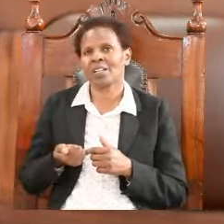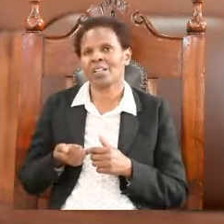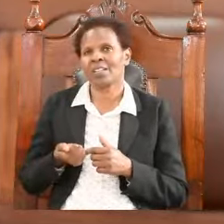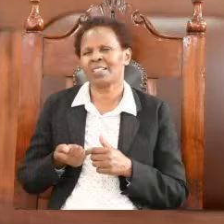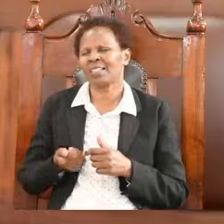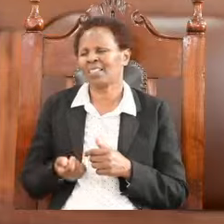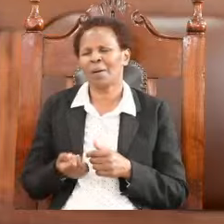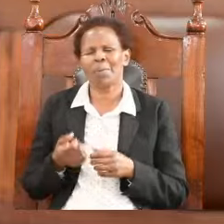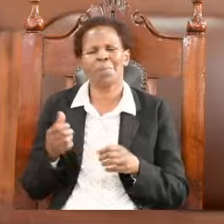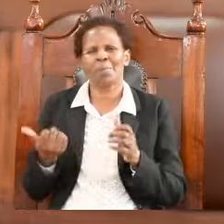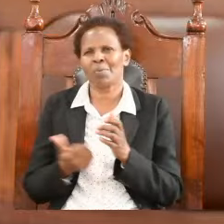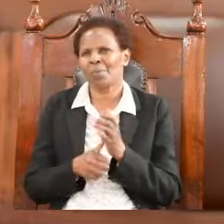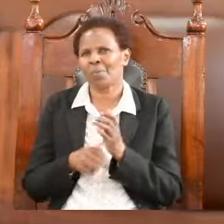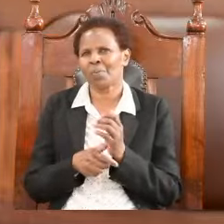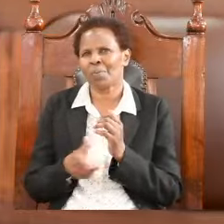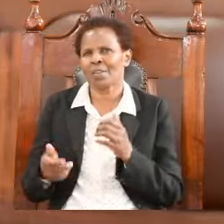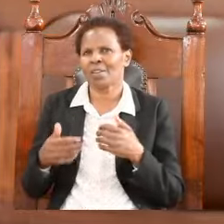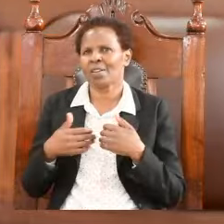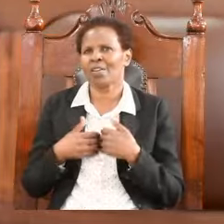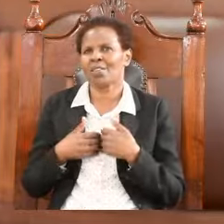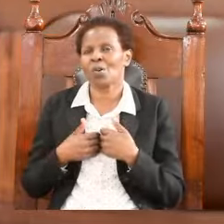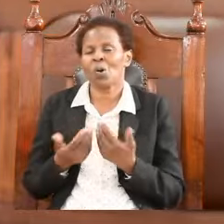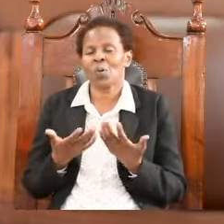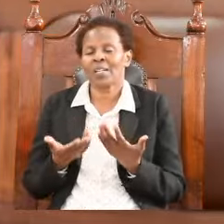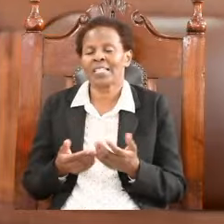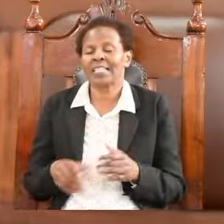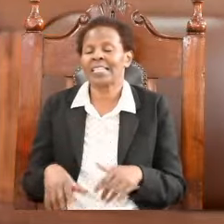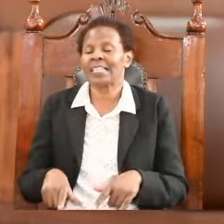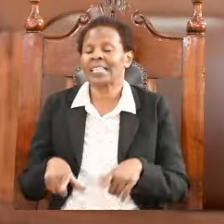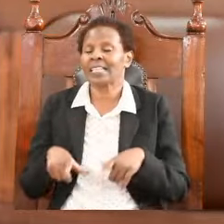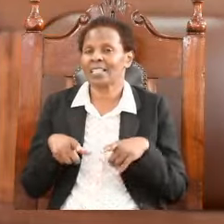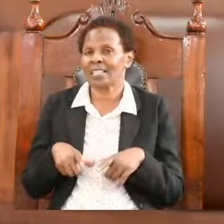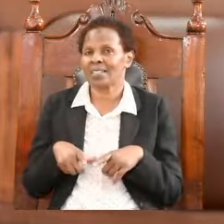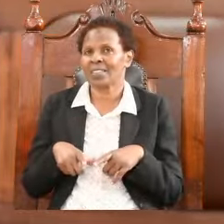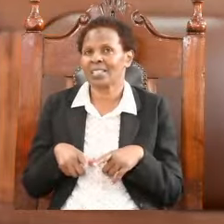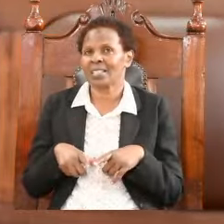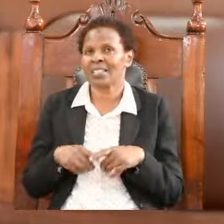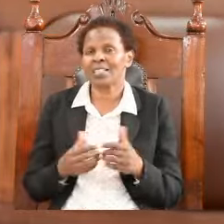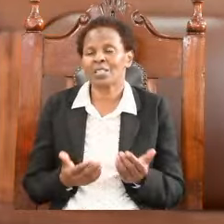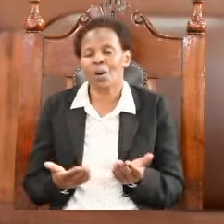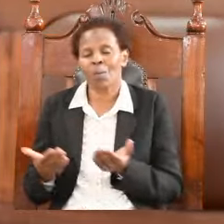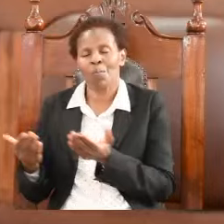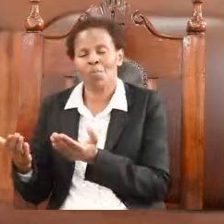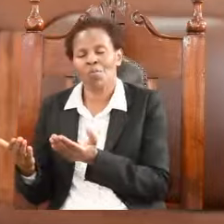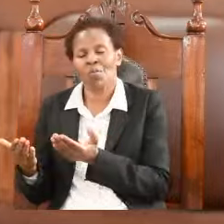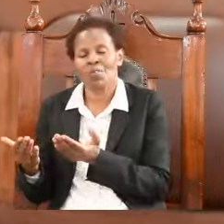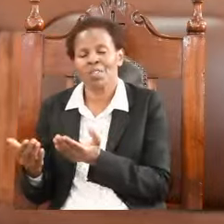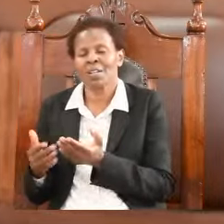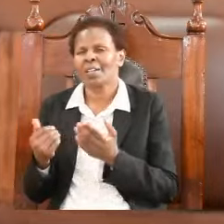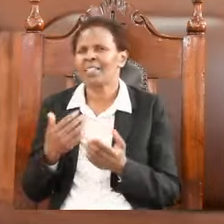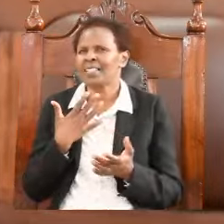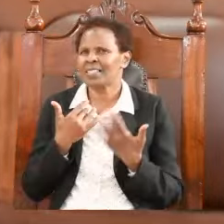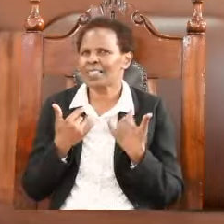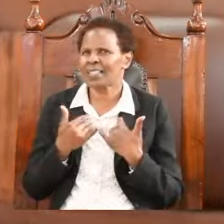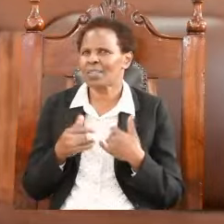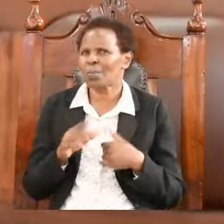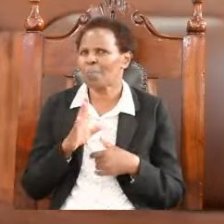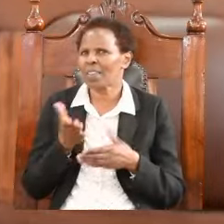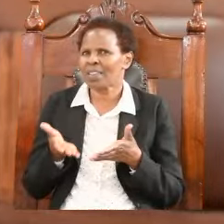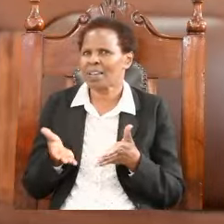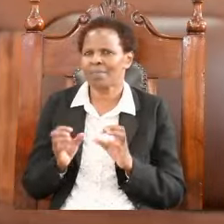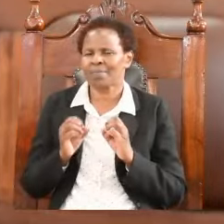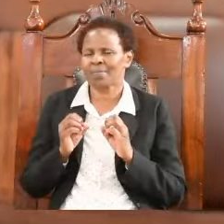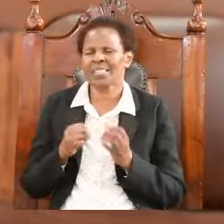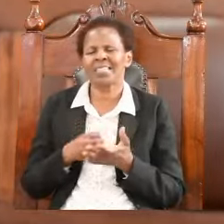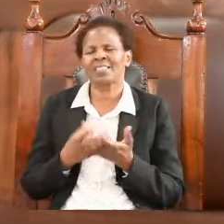madhena maigeta doa abere, kuri atu aletuo, suriata, atu aletuo idhamirio ine, we mwane ateede ire. Ugo wale yodo